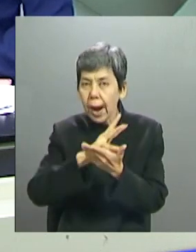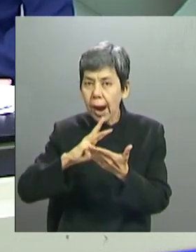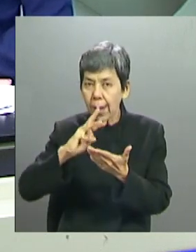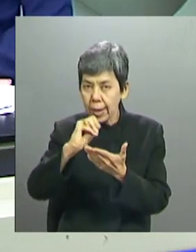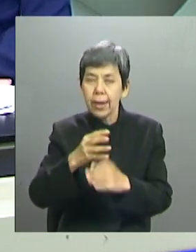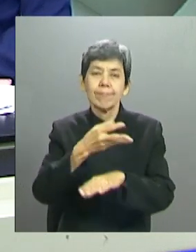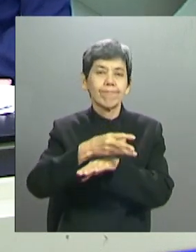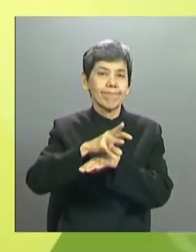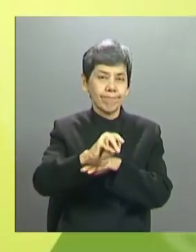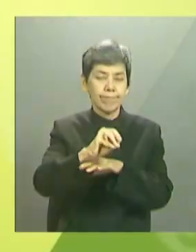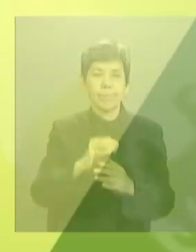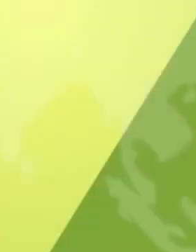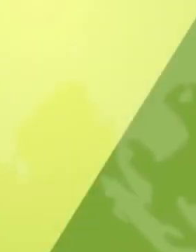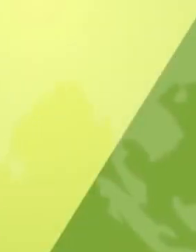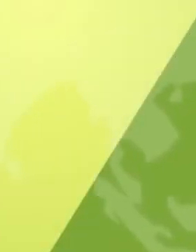หาสารคามค่ะ